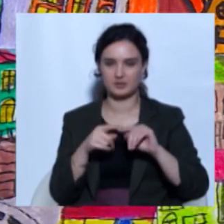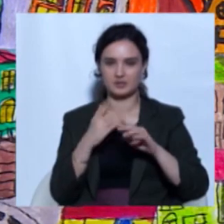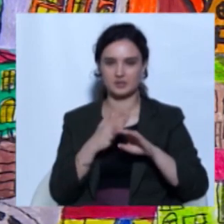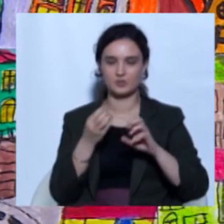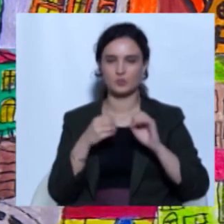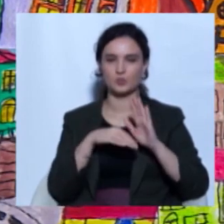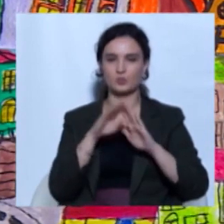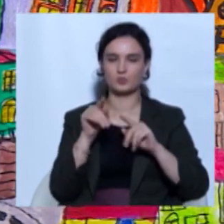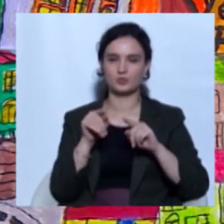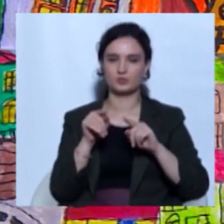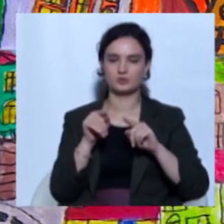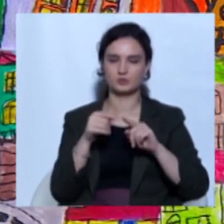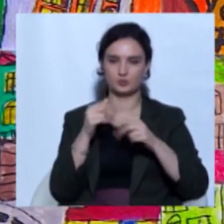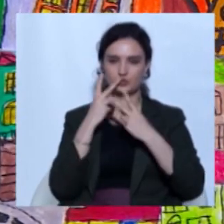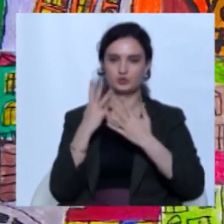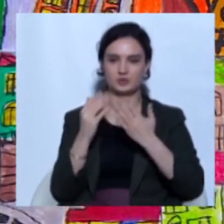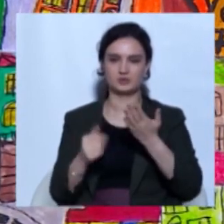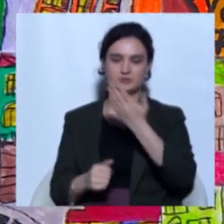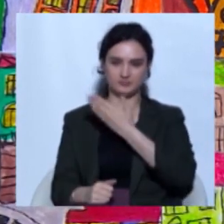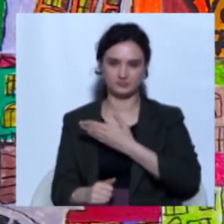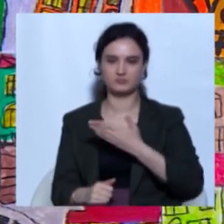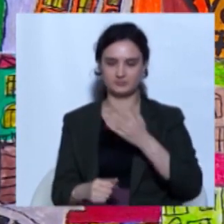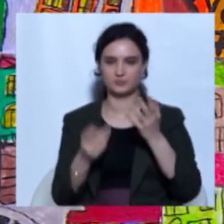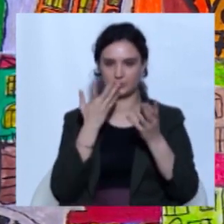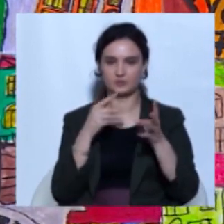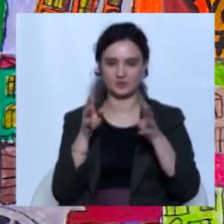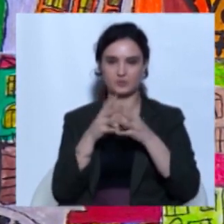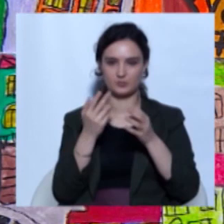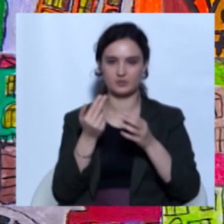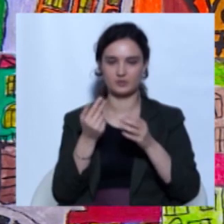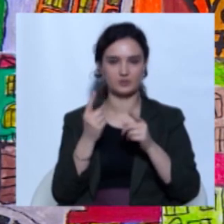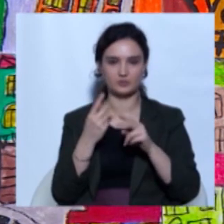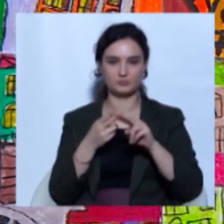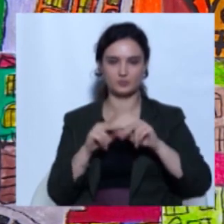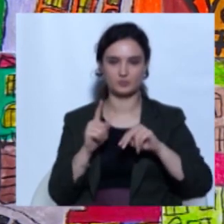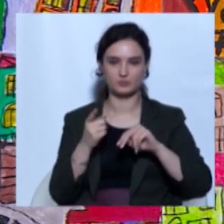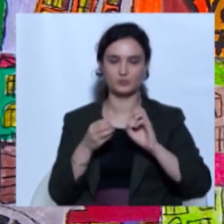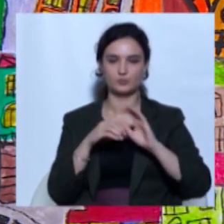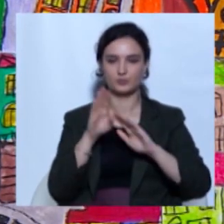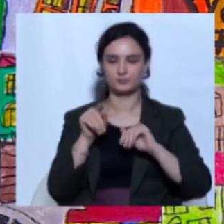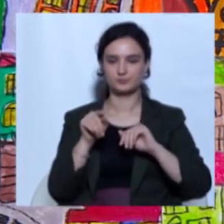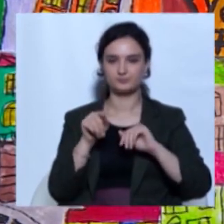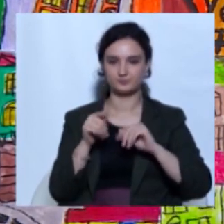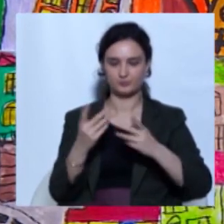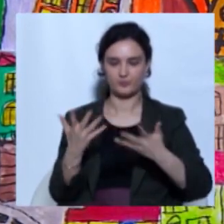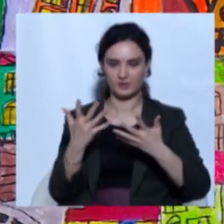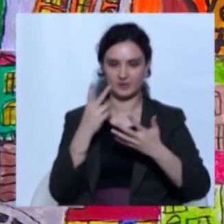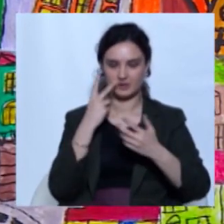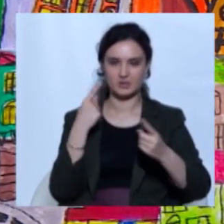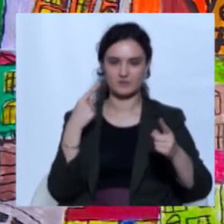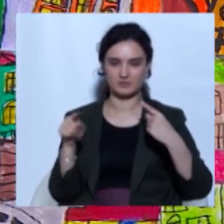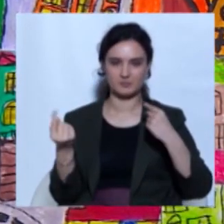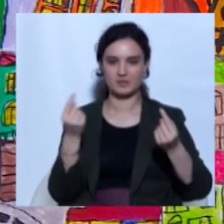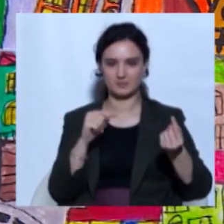არის უფრო, ესე ნახეთ როგორ ჩანს, როგორი კონტრასტულია, ხო, რატო, ამიტომ რომ უფრო მკვეთრად